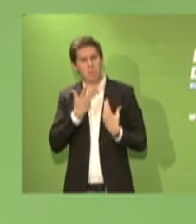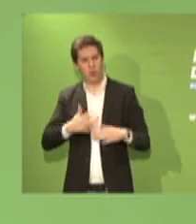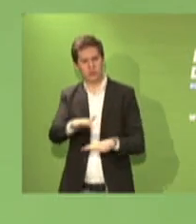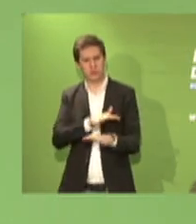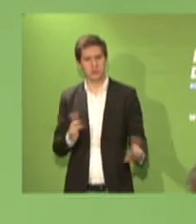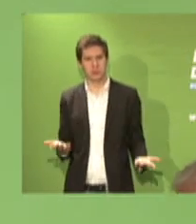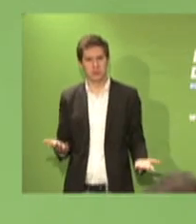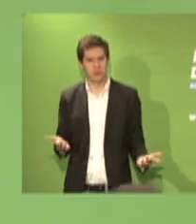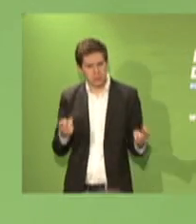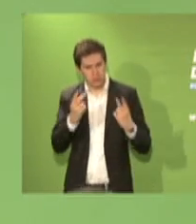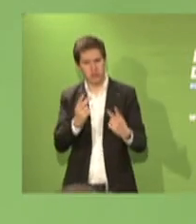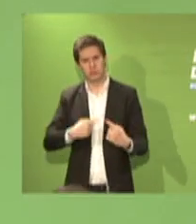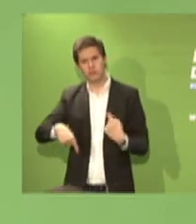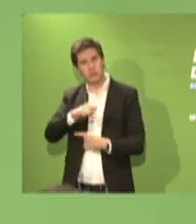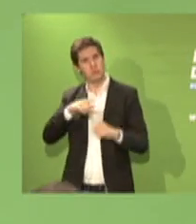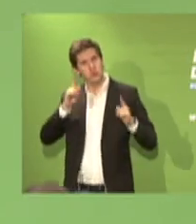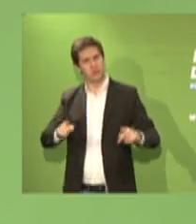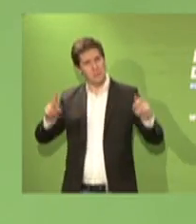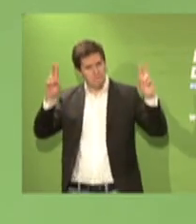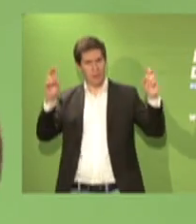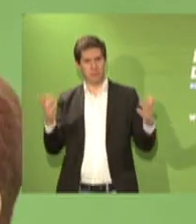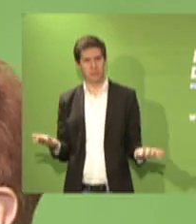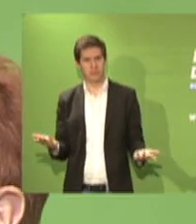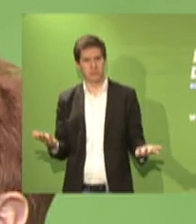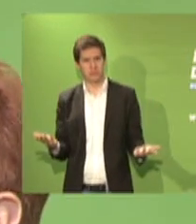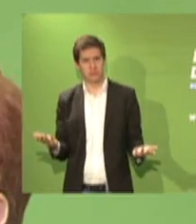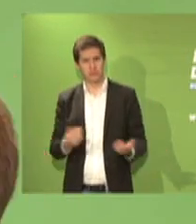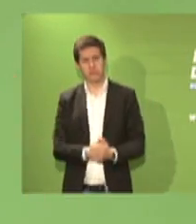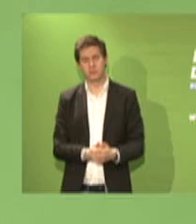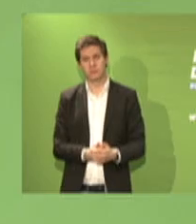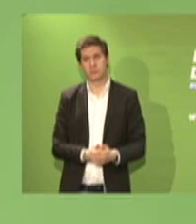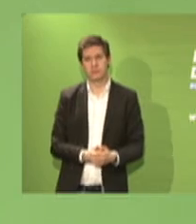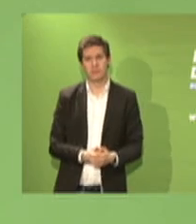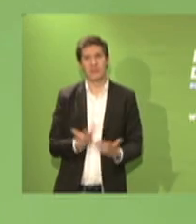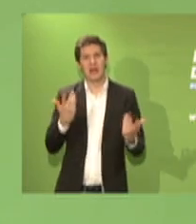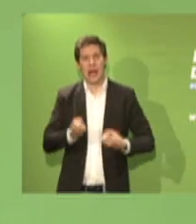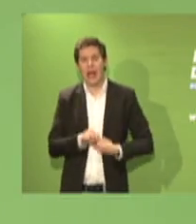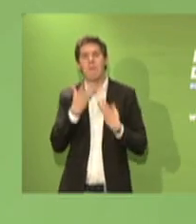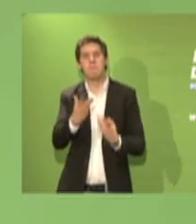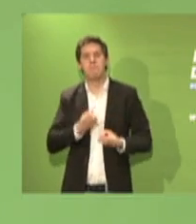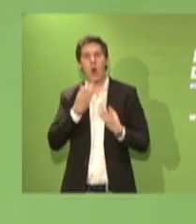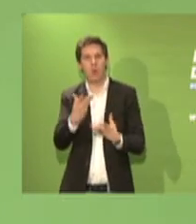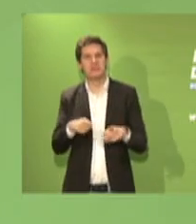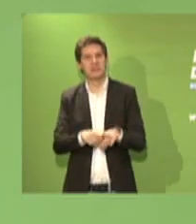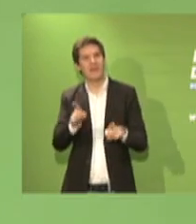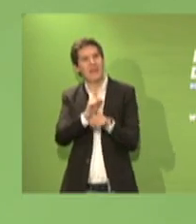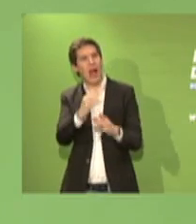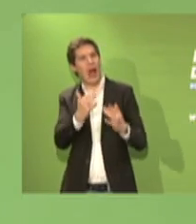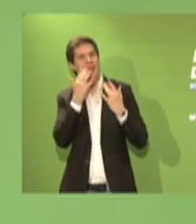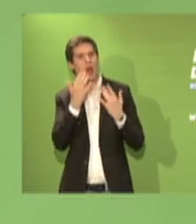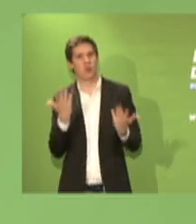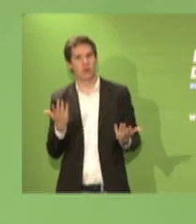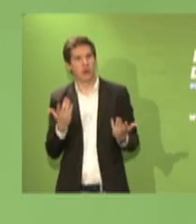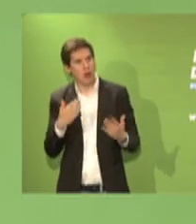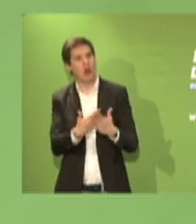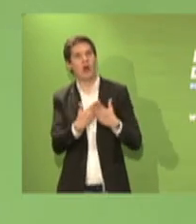eine gute, eine wichtige Überschrift. Denn Impulse sind Anregung, sie sind Anstoß und das